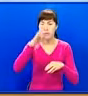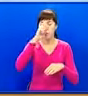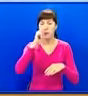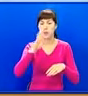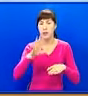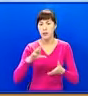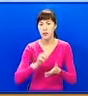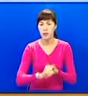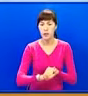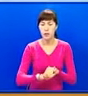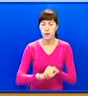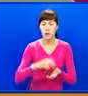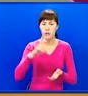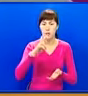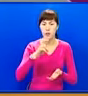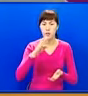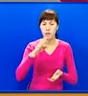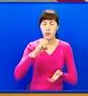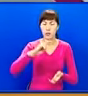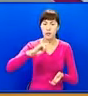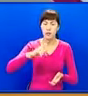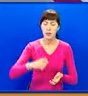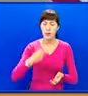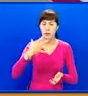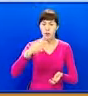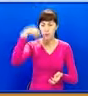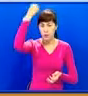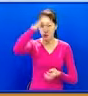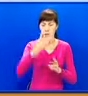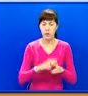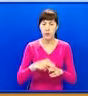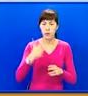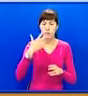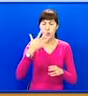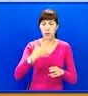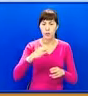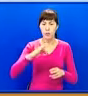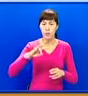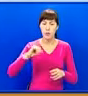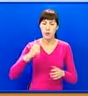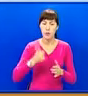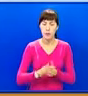баспана жалдауға шамамен 200 мың теңге жұмсайды айына. 25 жылда бұл ақша 50 миллион теңгеге жетеді.